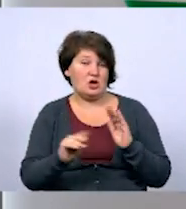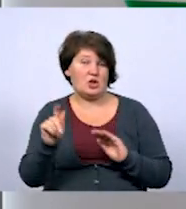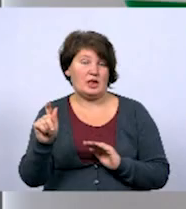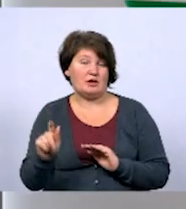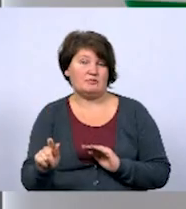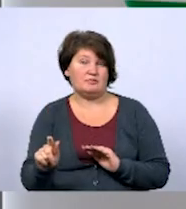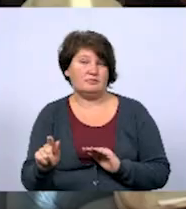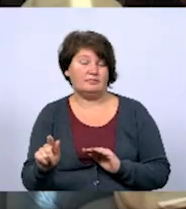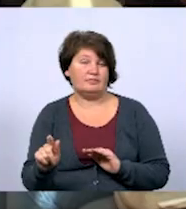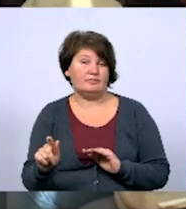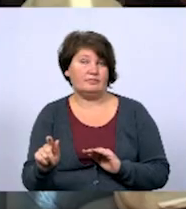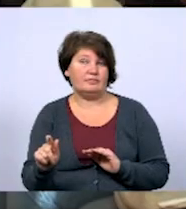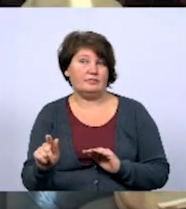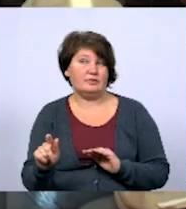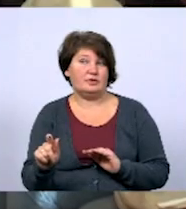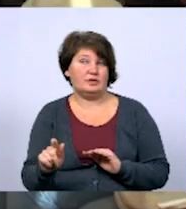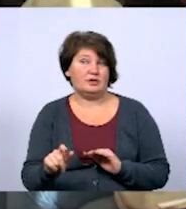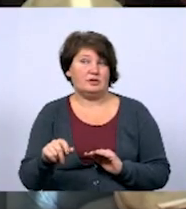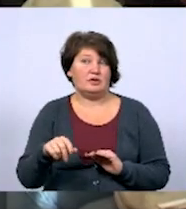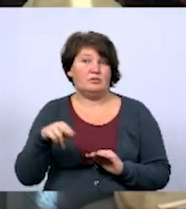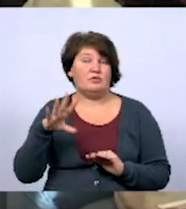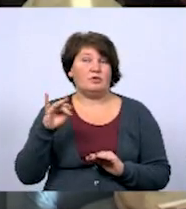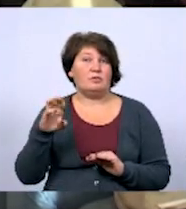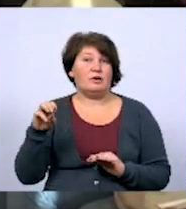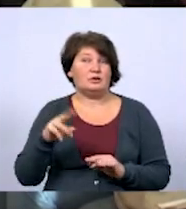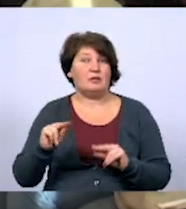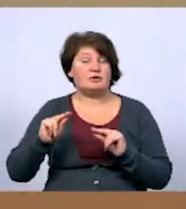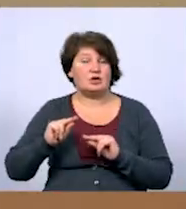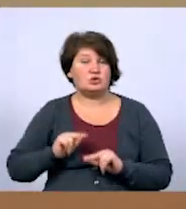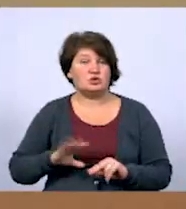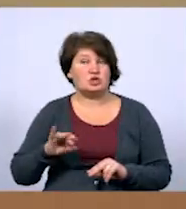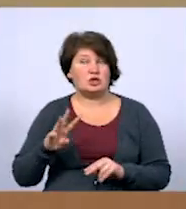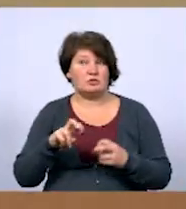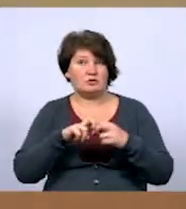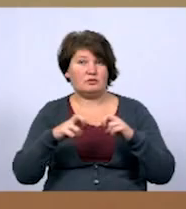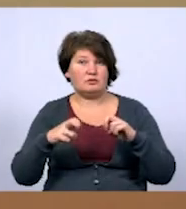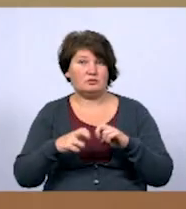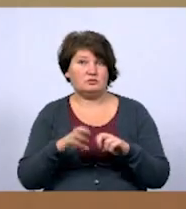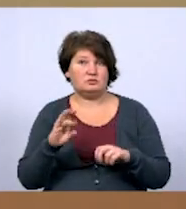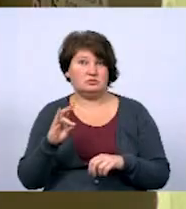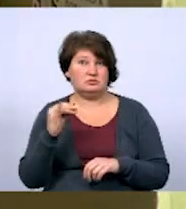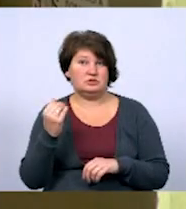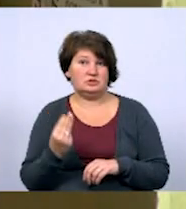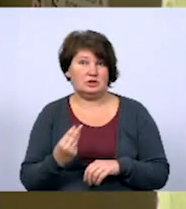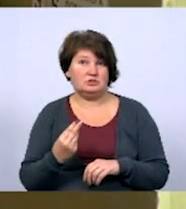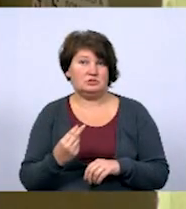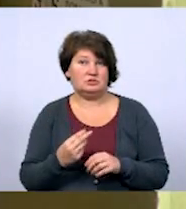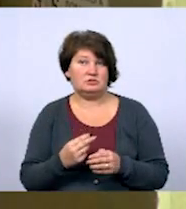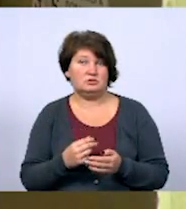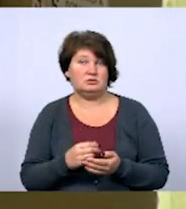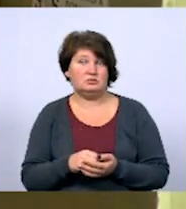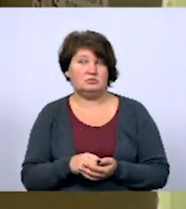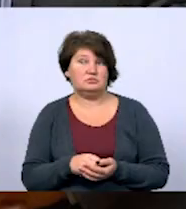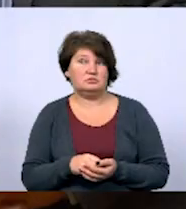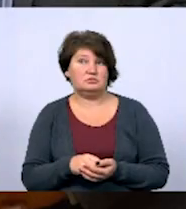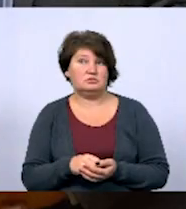Борисевич. Любов Лопата працює інженером в Івано-Франківському національному технічному університеті. У переддень подій